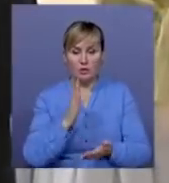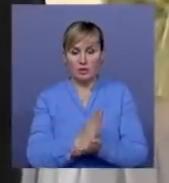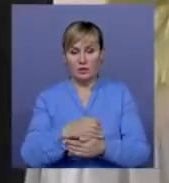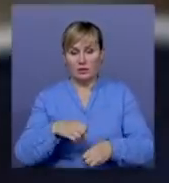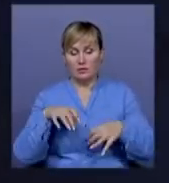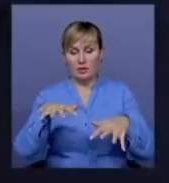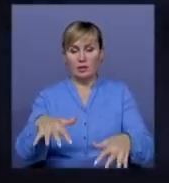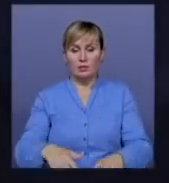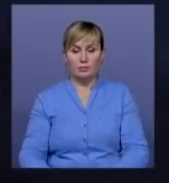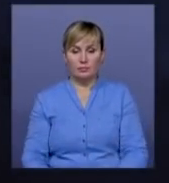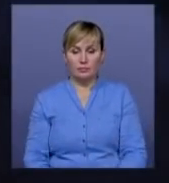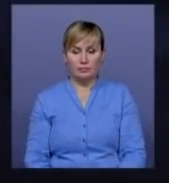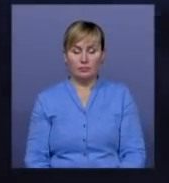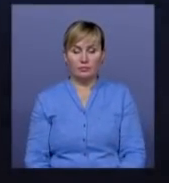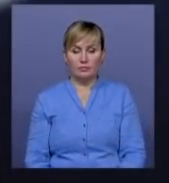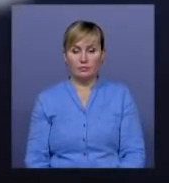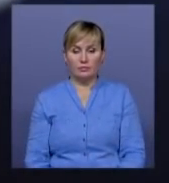здания.